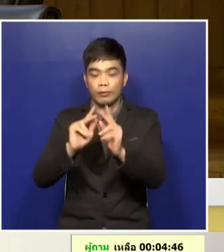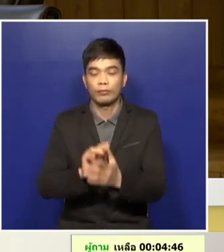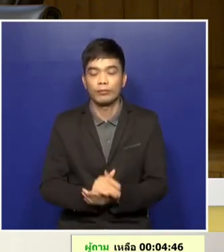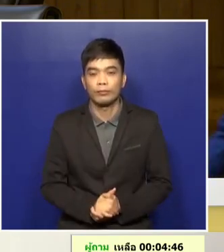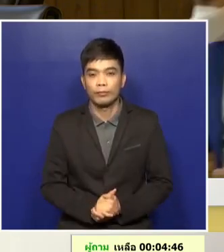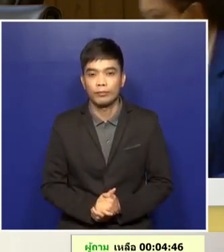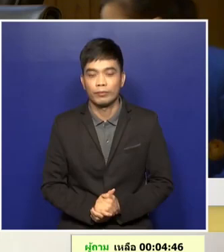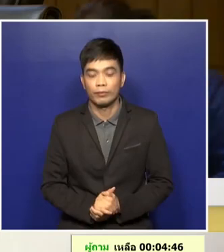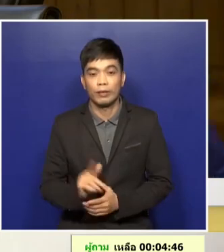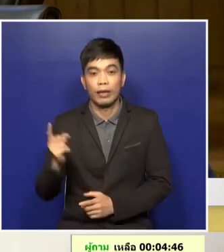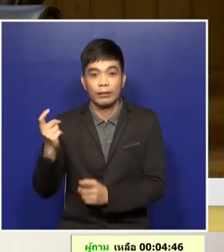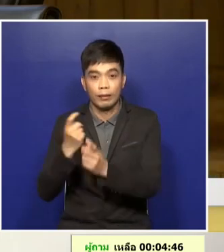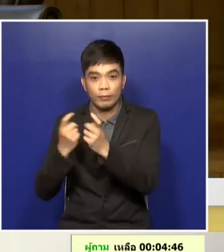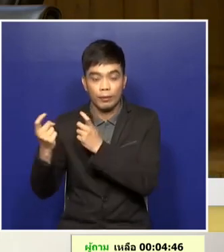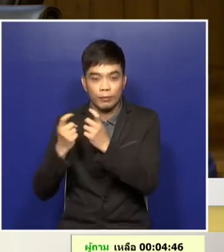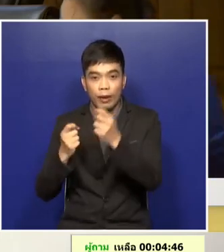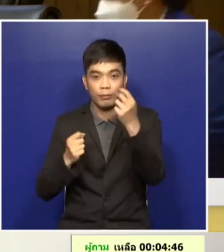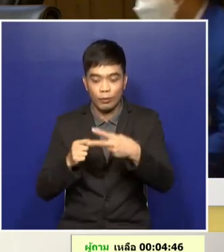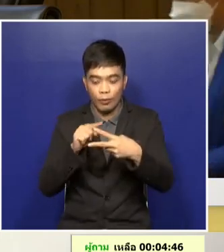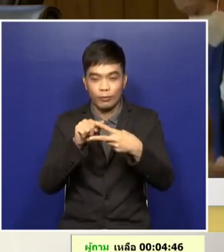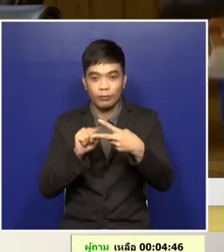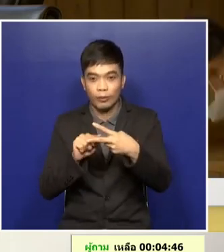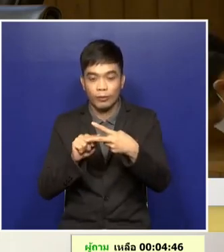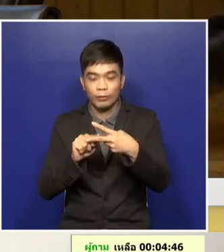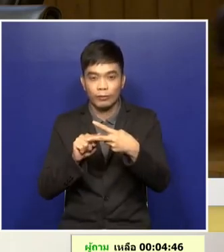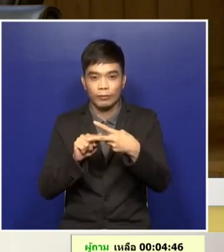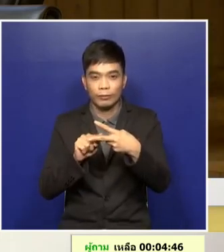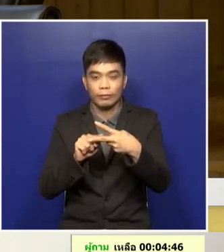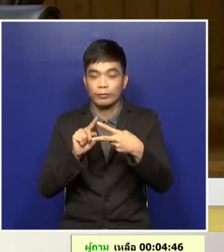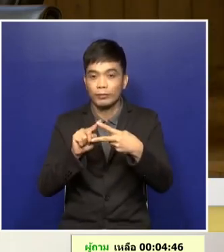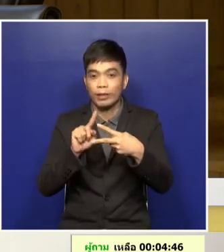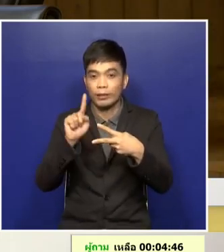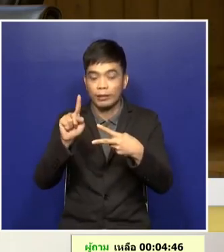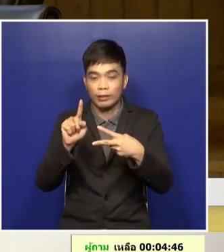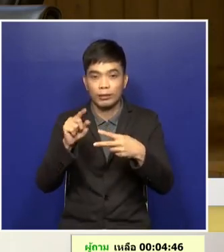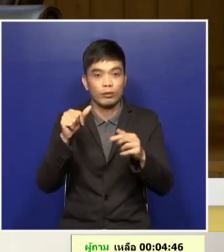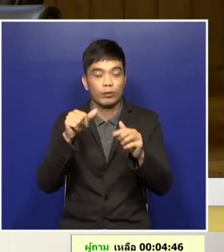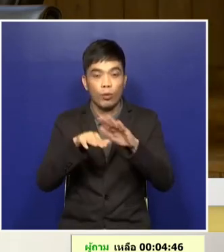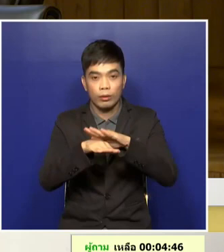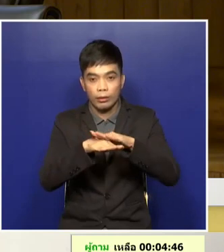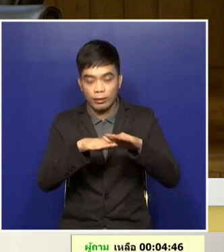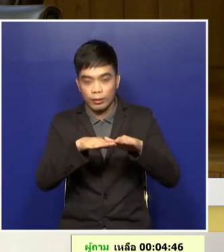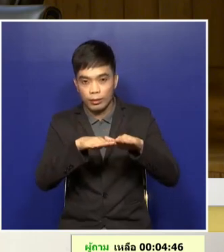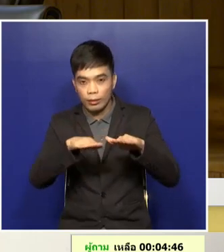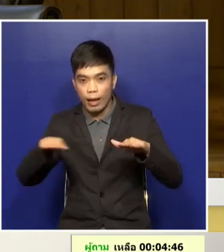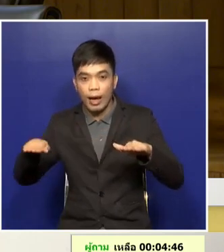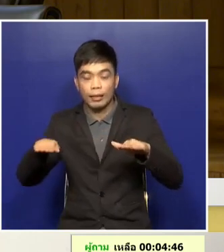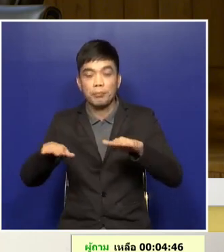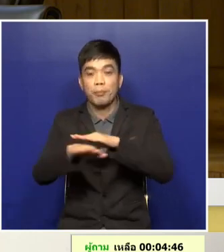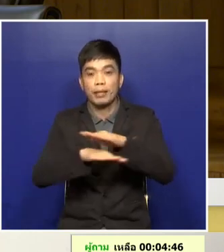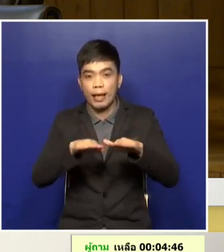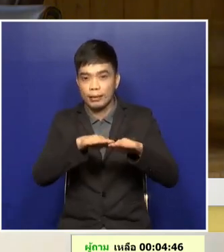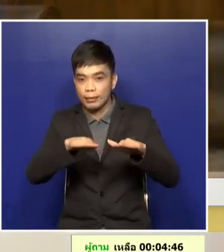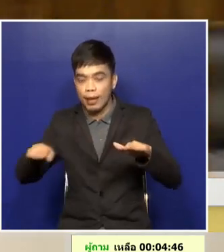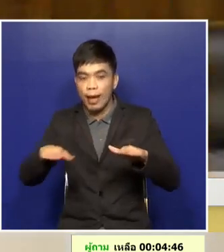ะครับซึ่งก็มี2ประเด็นด้วยกันเรื่องของฐานภาษีนะครับซึ่งอันนี้ก็เป็น